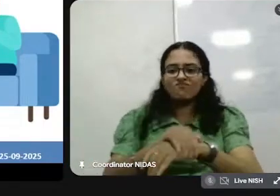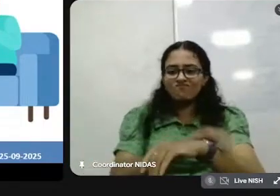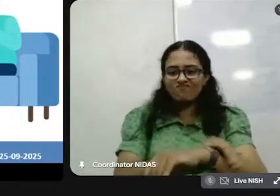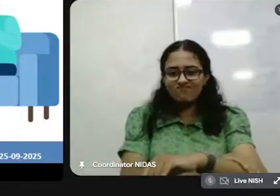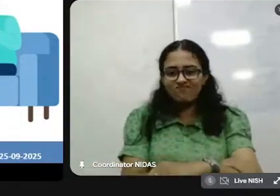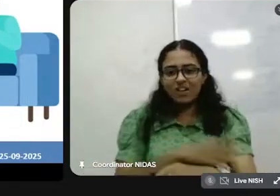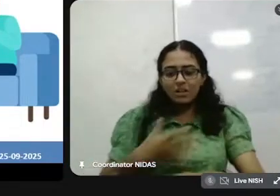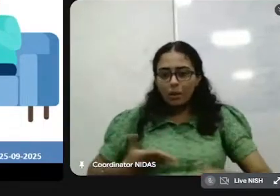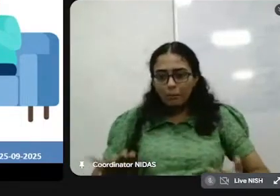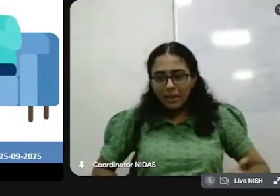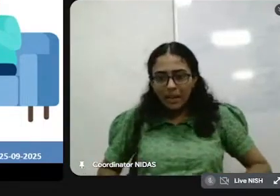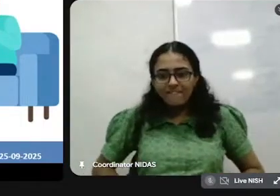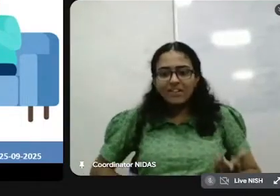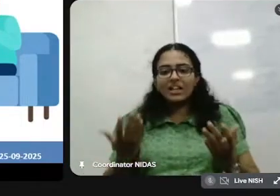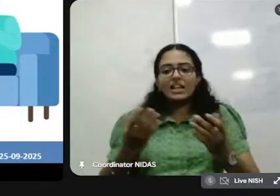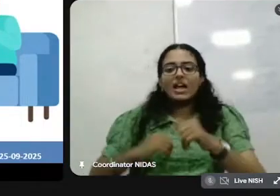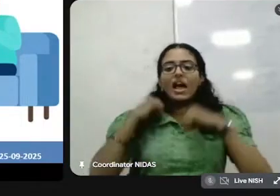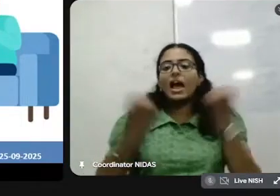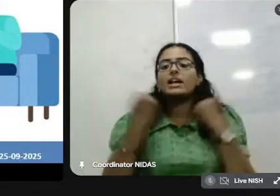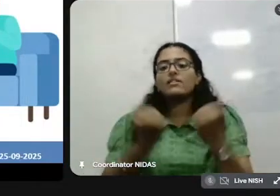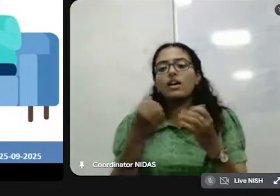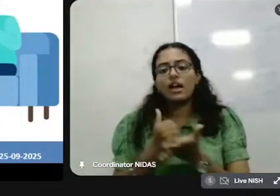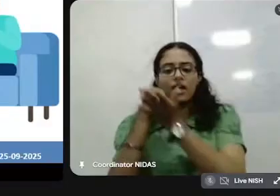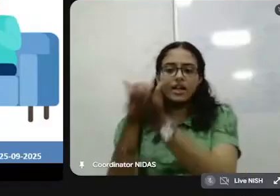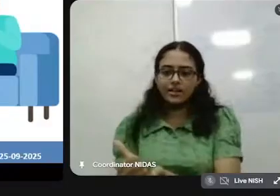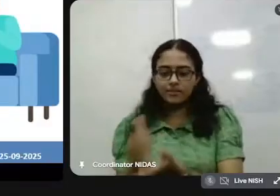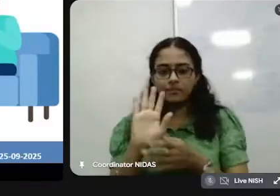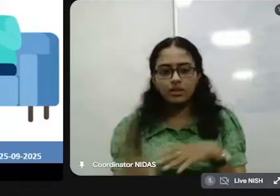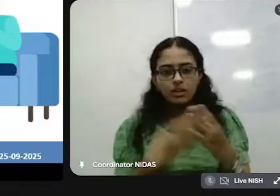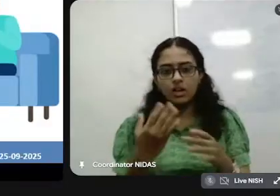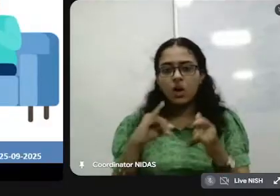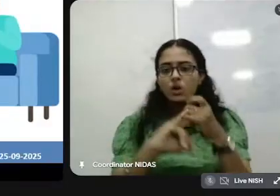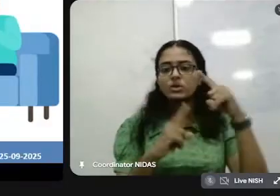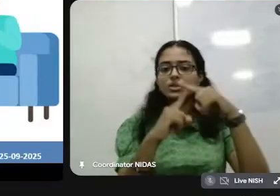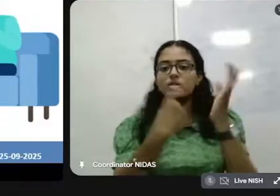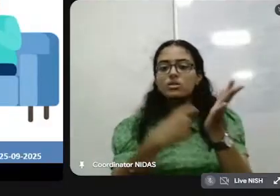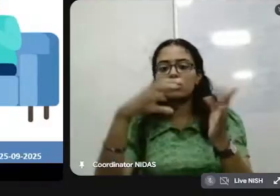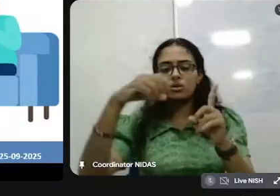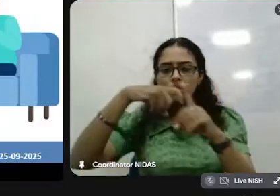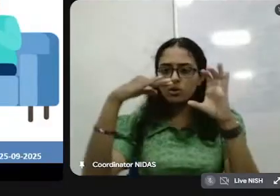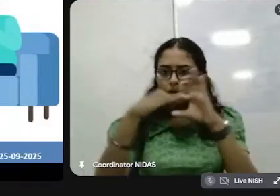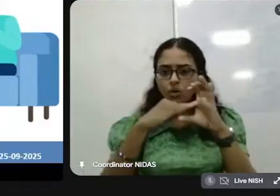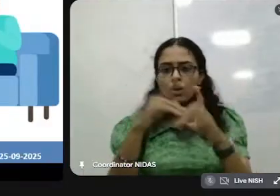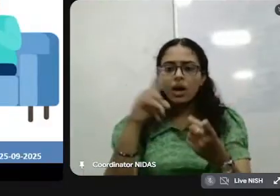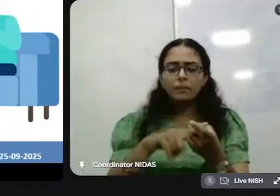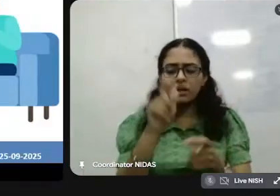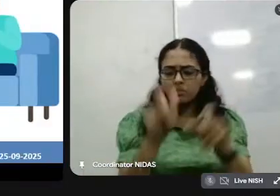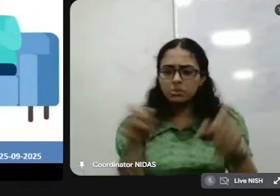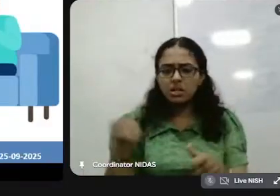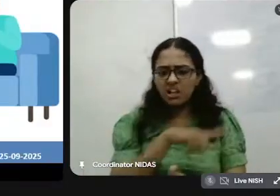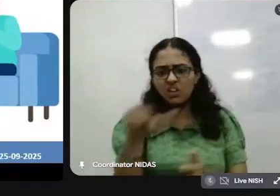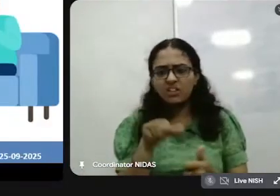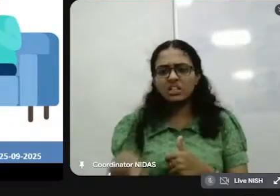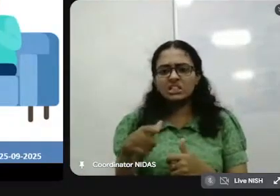ബിഹേവിയർലി ആക്റ്റീവ് ആക്കാനായിട്ട് നമ്മൾ നോക്കുകയാണ്. അപ്പൊ എപ്പോഴും നമ്മൾ പറയുന്നുണ്ട് സ്ട്രോക്ക് വന്ന ആൾക്കാർക്ക് ഭയങ്കര മടി